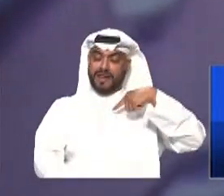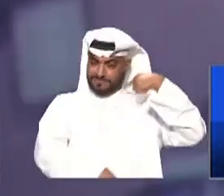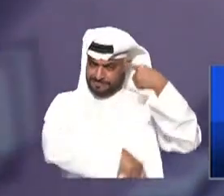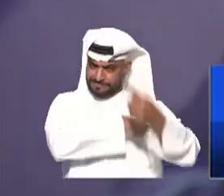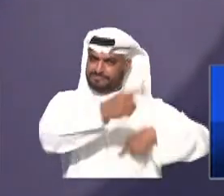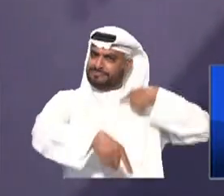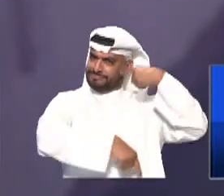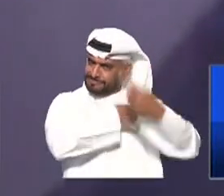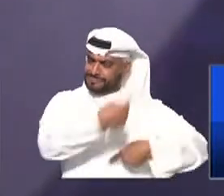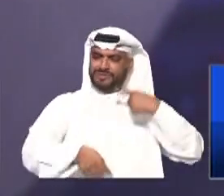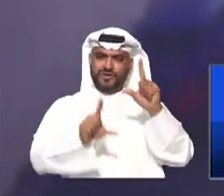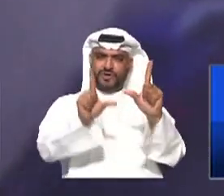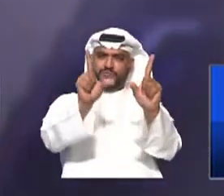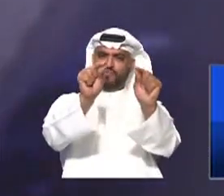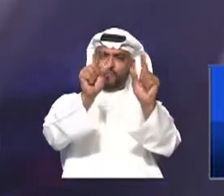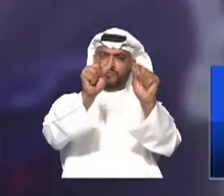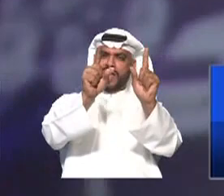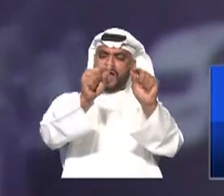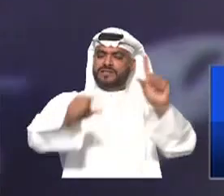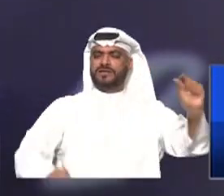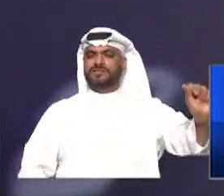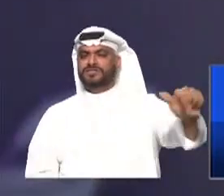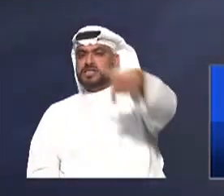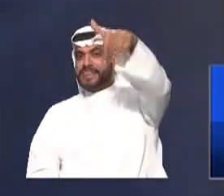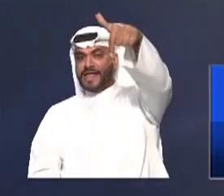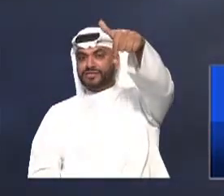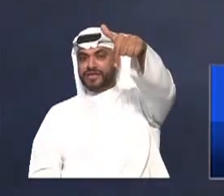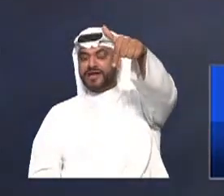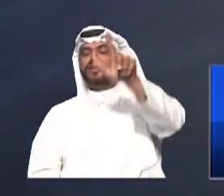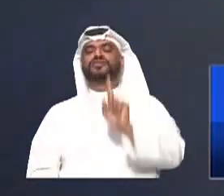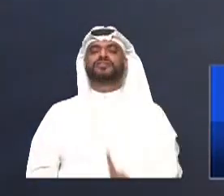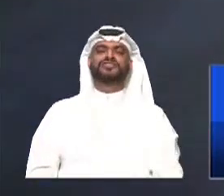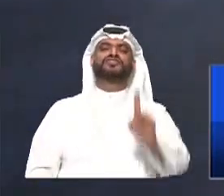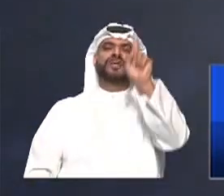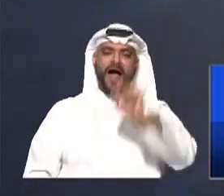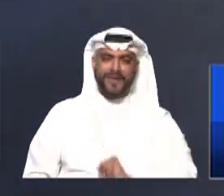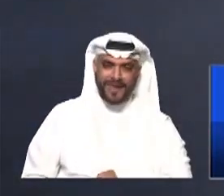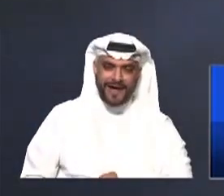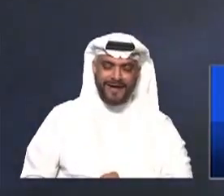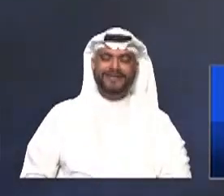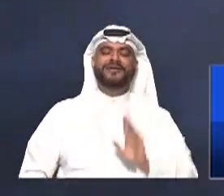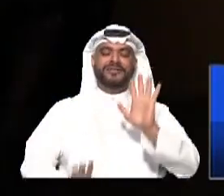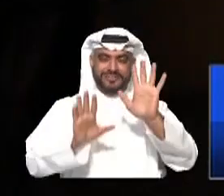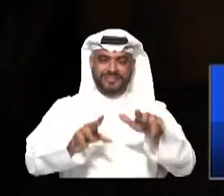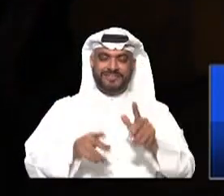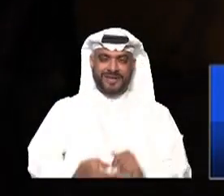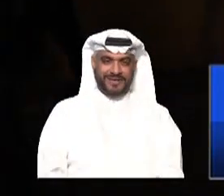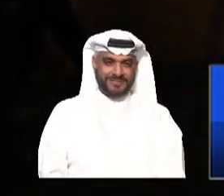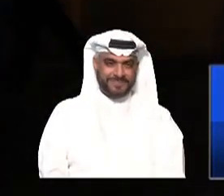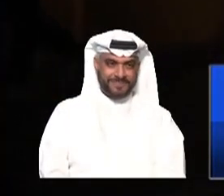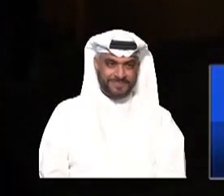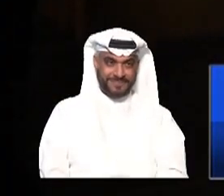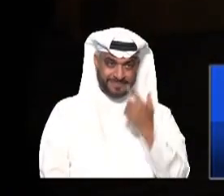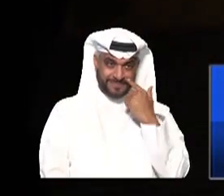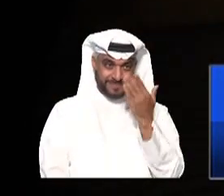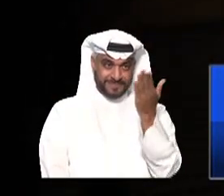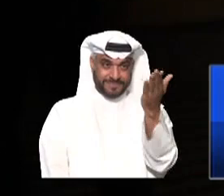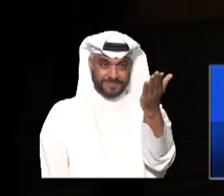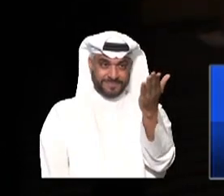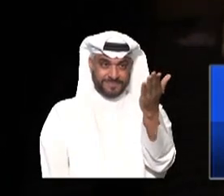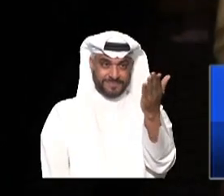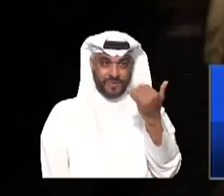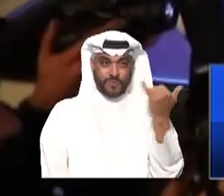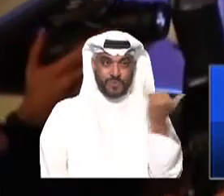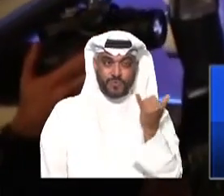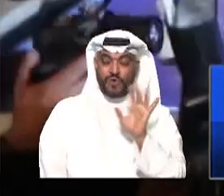بهذا التميز خلال مدة معرض إكسبو دبي 2020 لمدة 6 شهور. وقد حرص القائمون